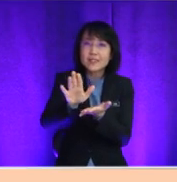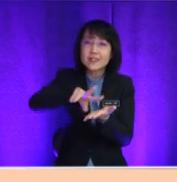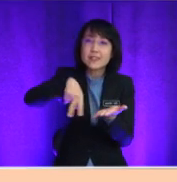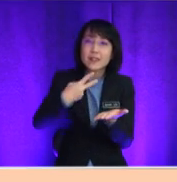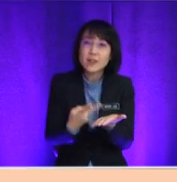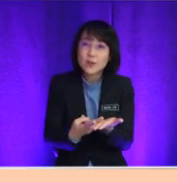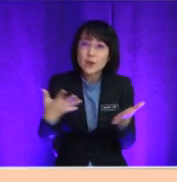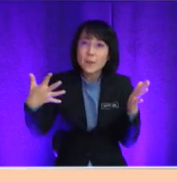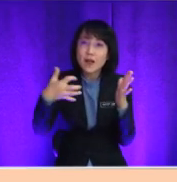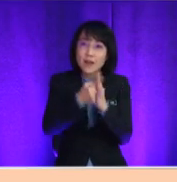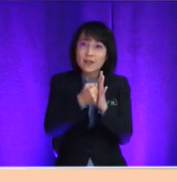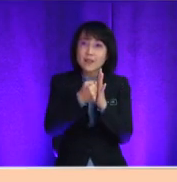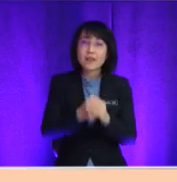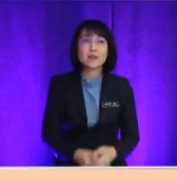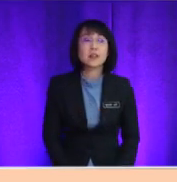makan